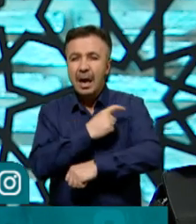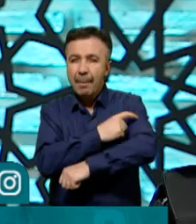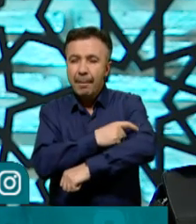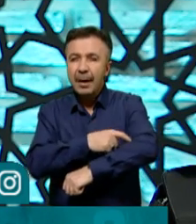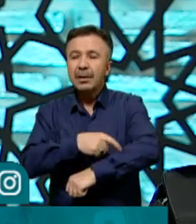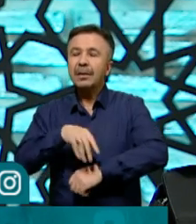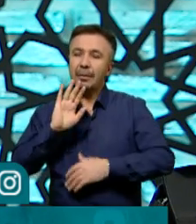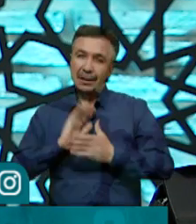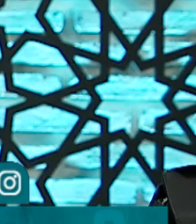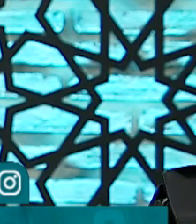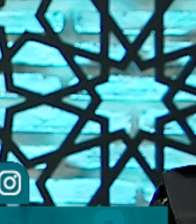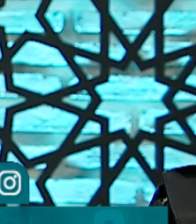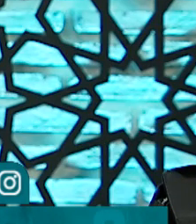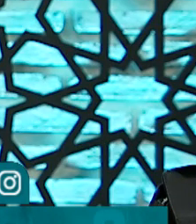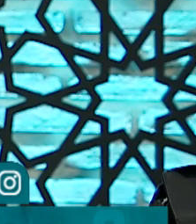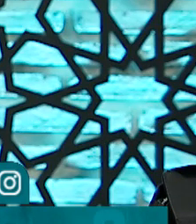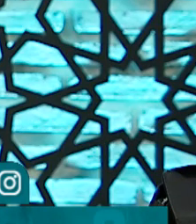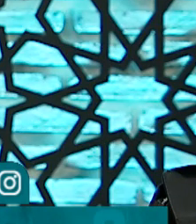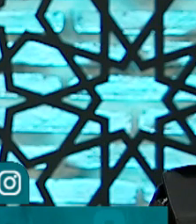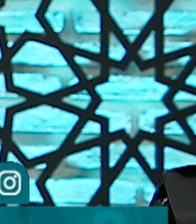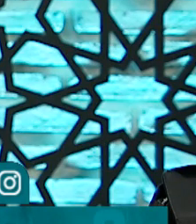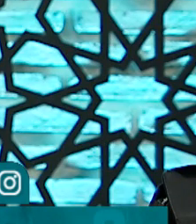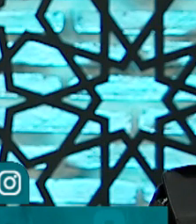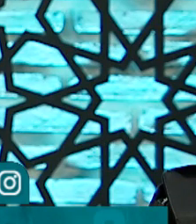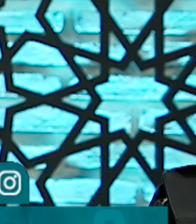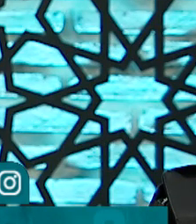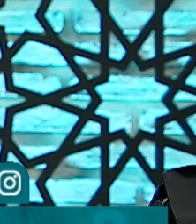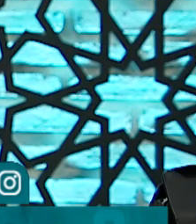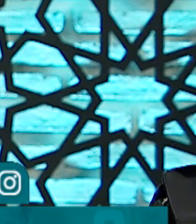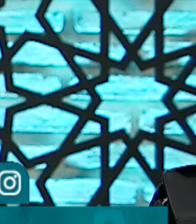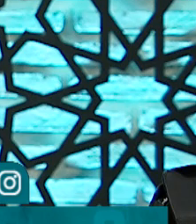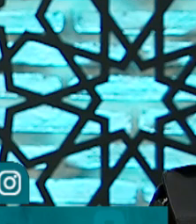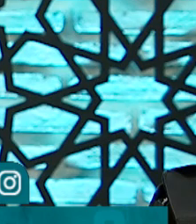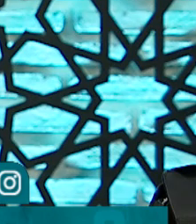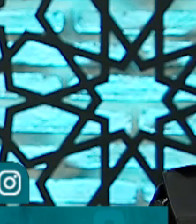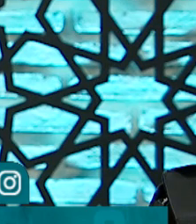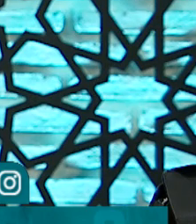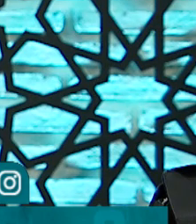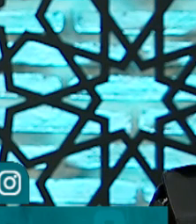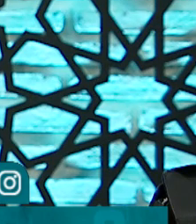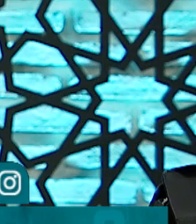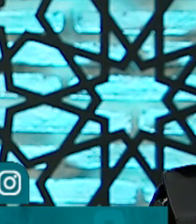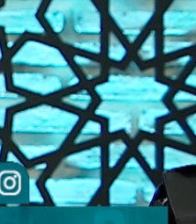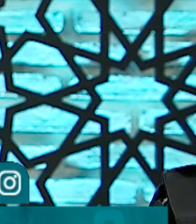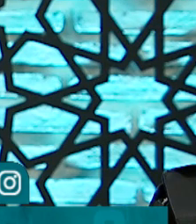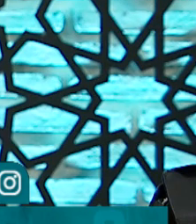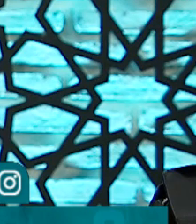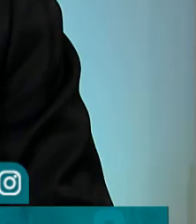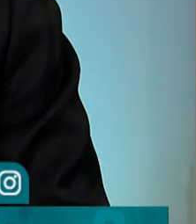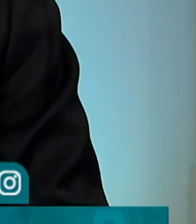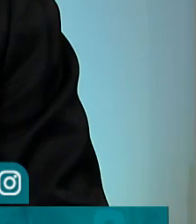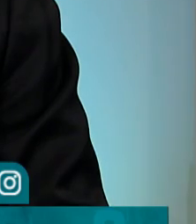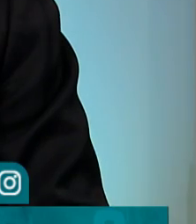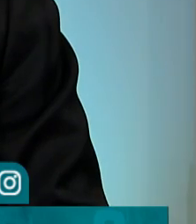iş yerinde hep erkekler çalışıyor. Cuma namazına da münavebeli gidiyorlar. Yani bir hafta birisi. Bu doğru mu? Hayır,